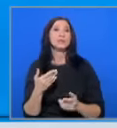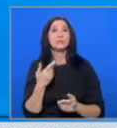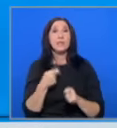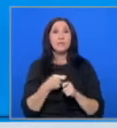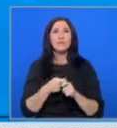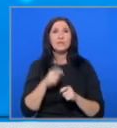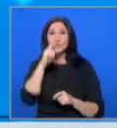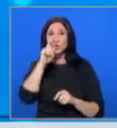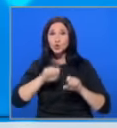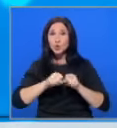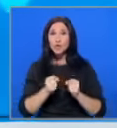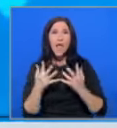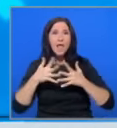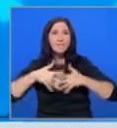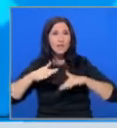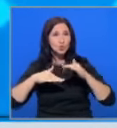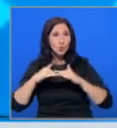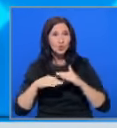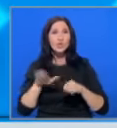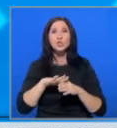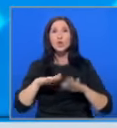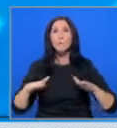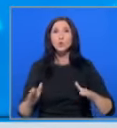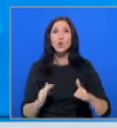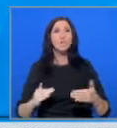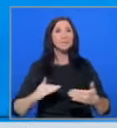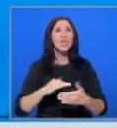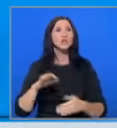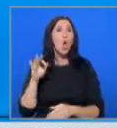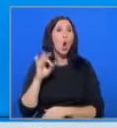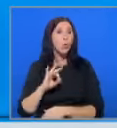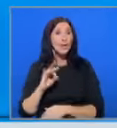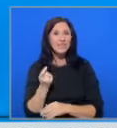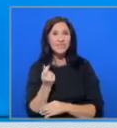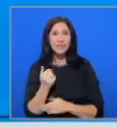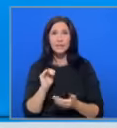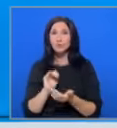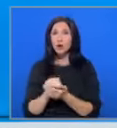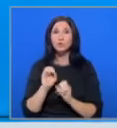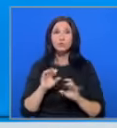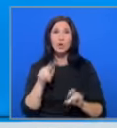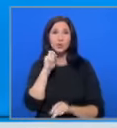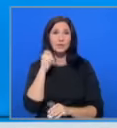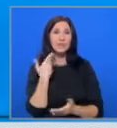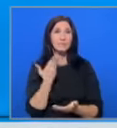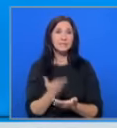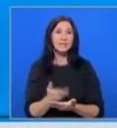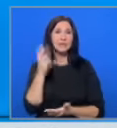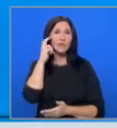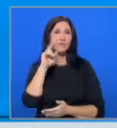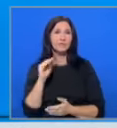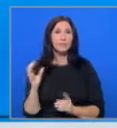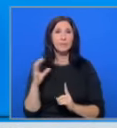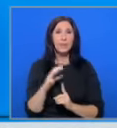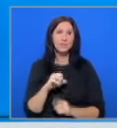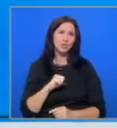щети на инфраструктурата на Черноморското пристанище Одеса и на зърнени складове, съобщават украински представители. Киев нарече